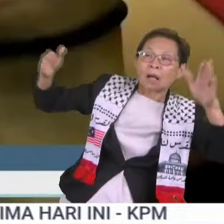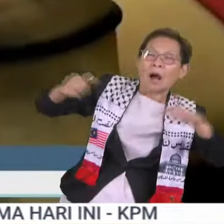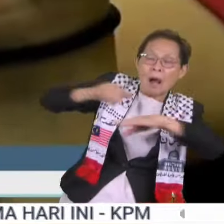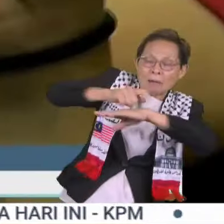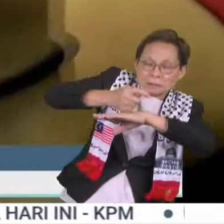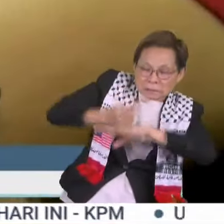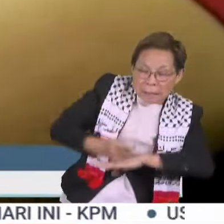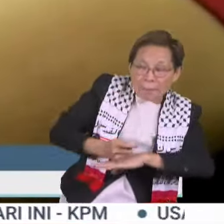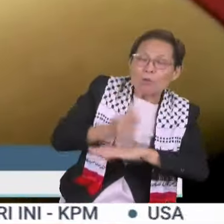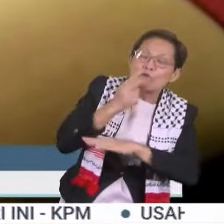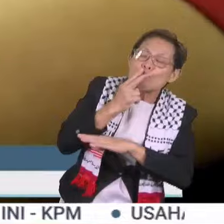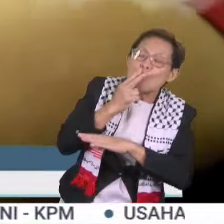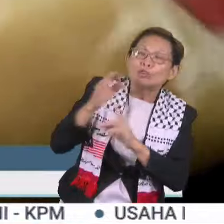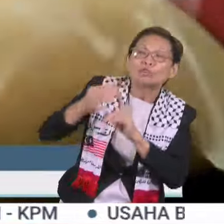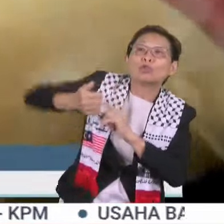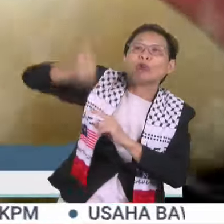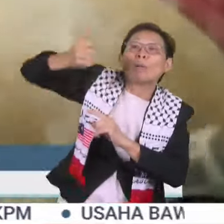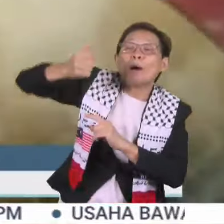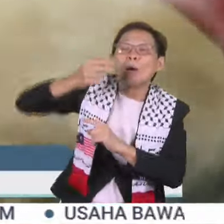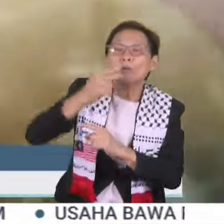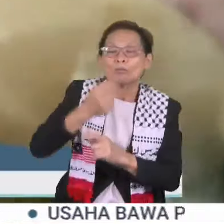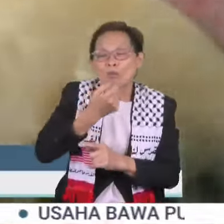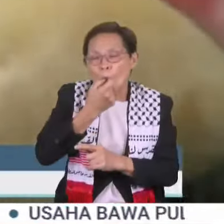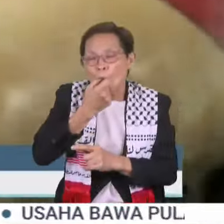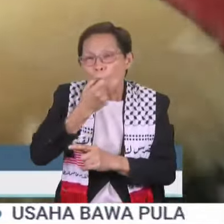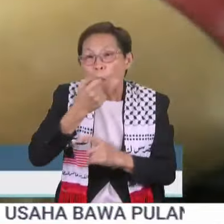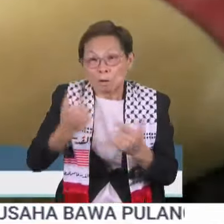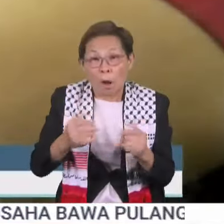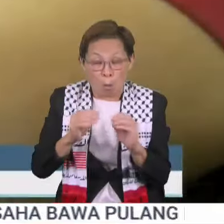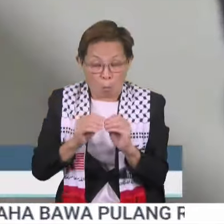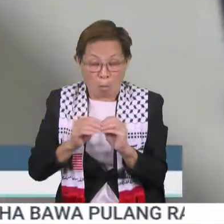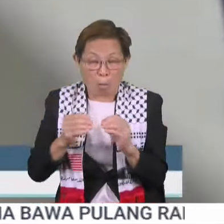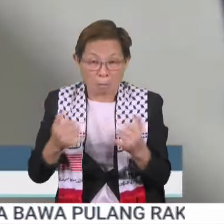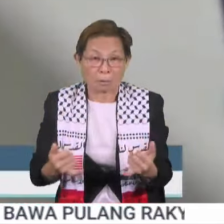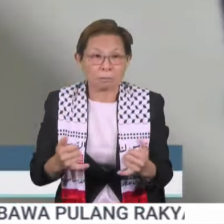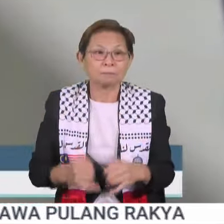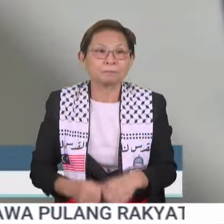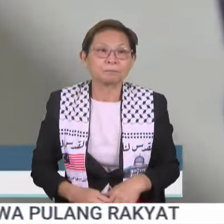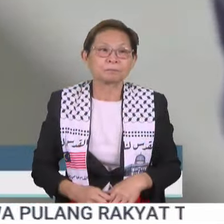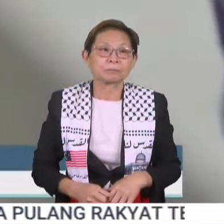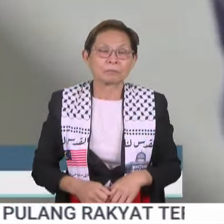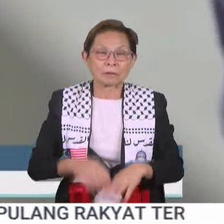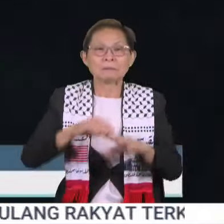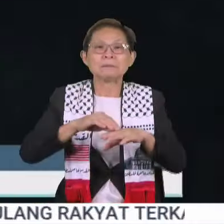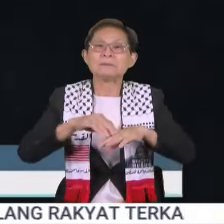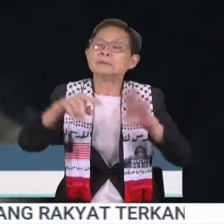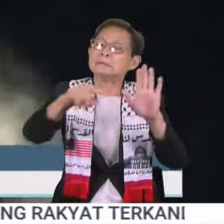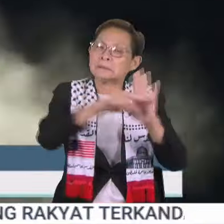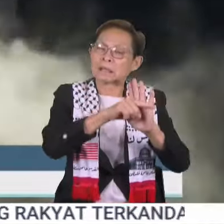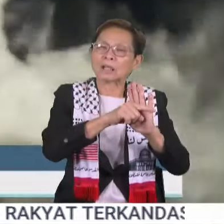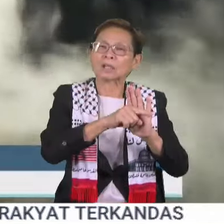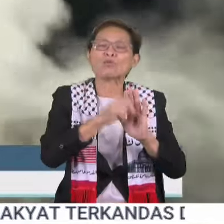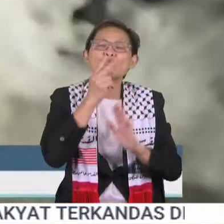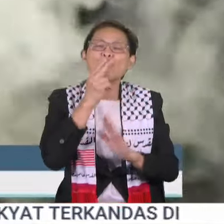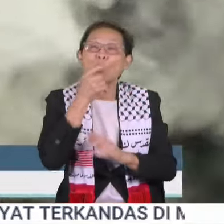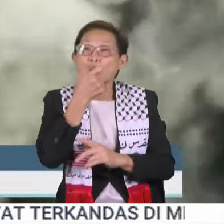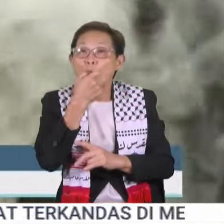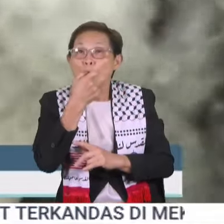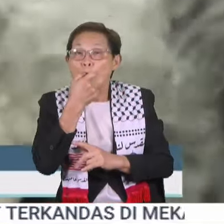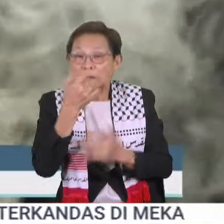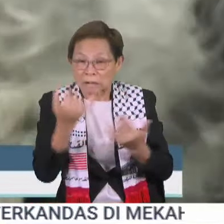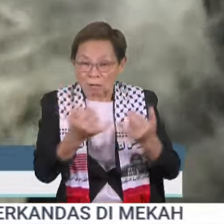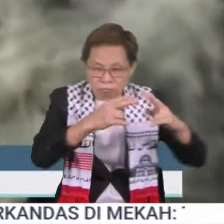merokok, terutama rokok elektronik yang semakin berleluasa. Walaupun kesan negatif rokok elektronik masih di